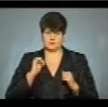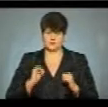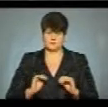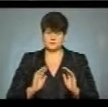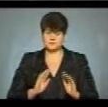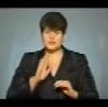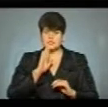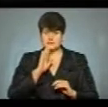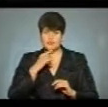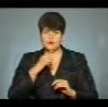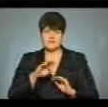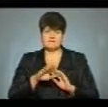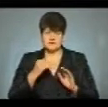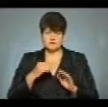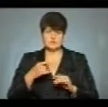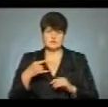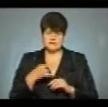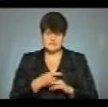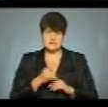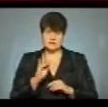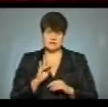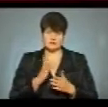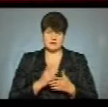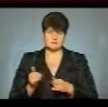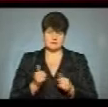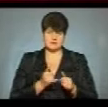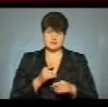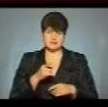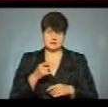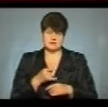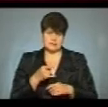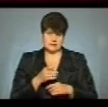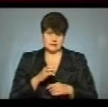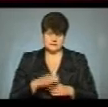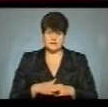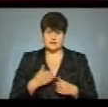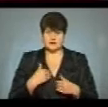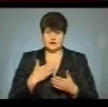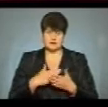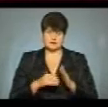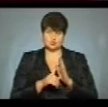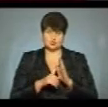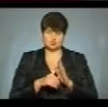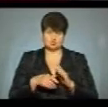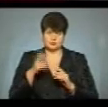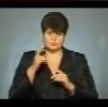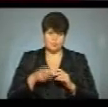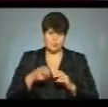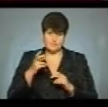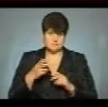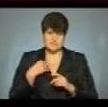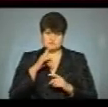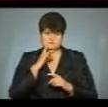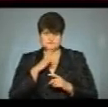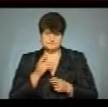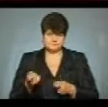що при виклику таксі автокрісло має забезпечити таксист. Ходити з автокріслом, тим більше, якщо, наприклад, я живу на шостому поверсі, з ним спускатися вниз, потім